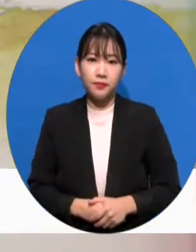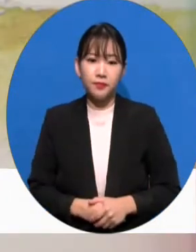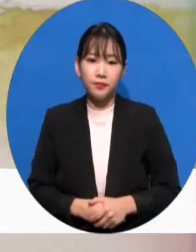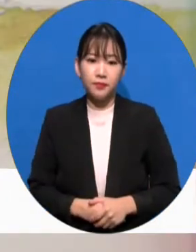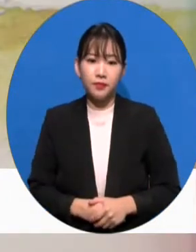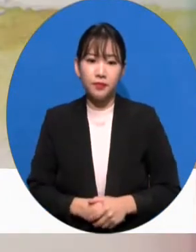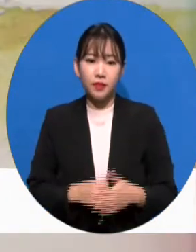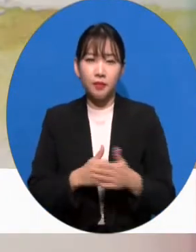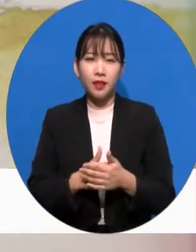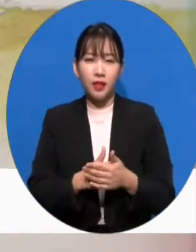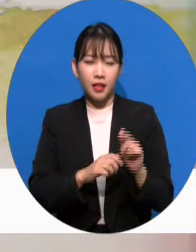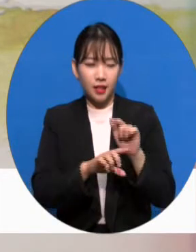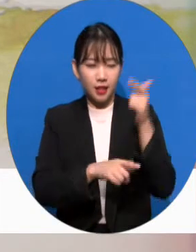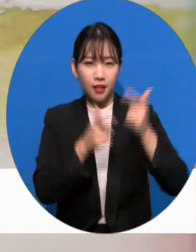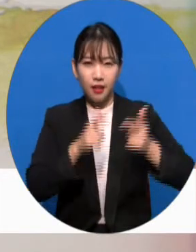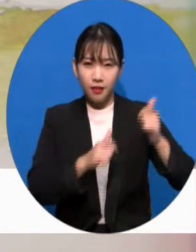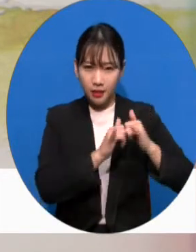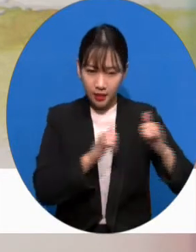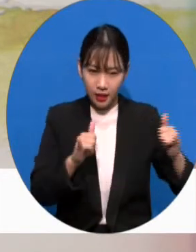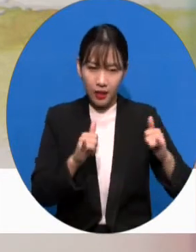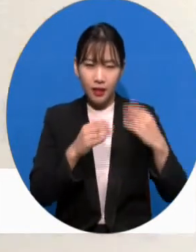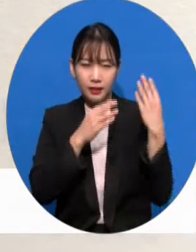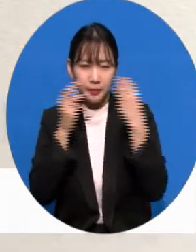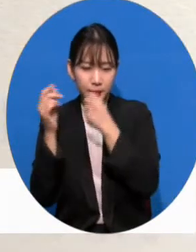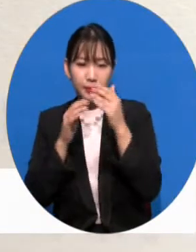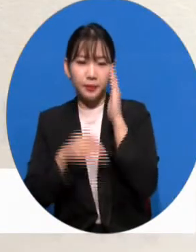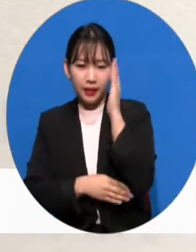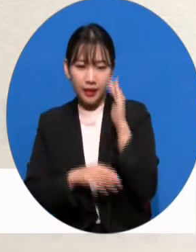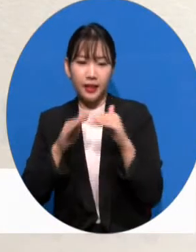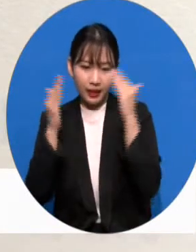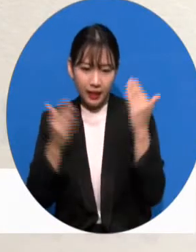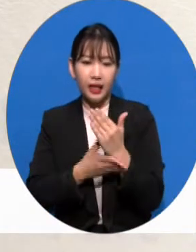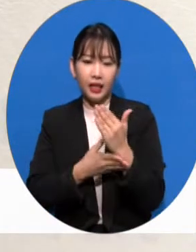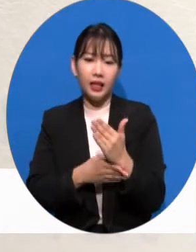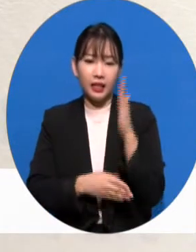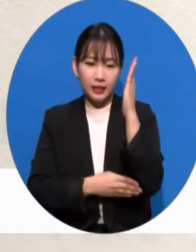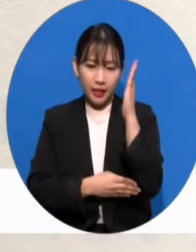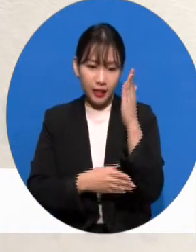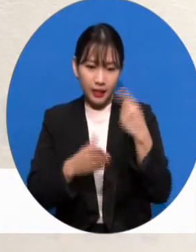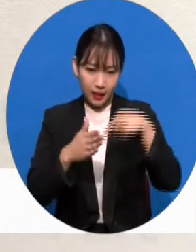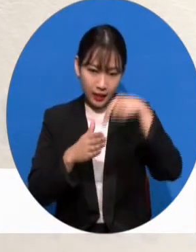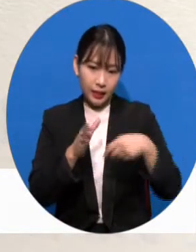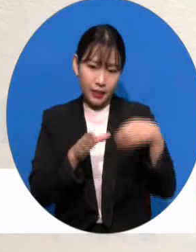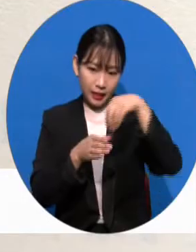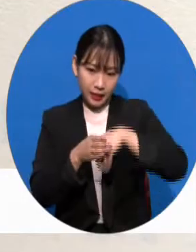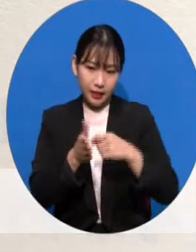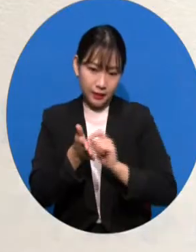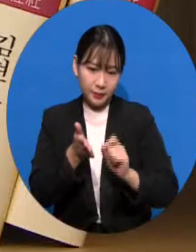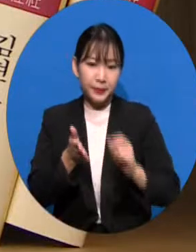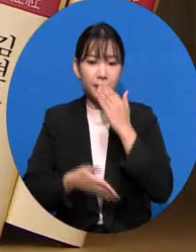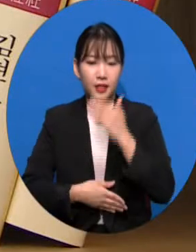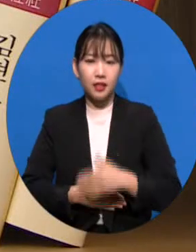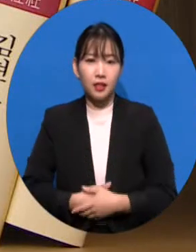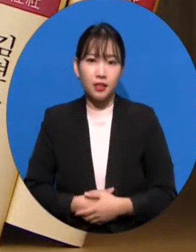예, 그러니까 별의별 사람, 별의별 일을 다 소설 속에 수용할 수가 있는데,